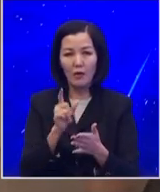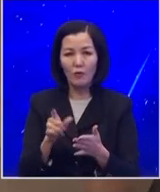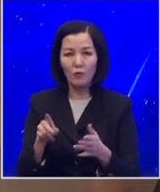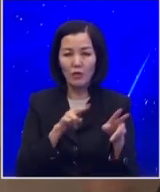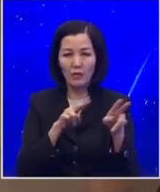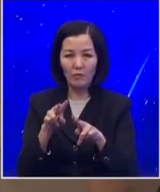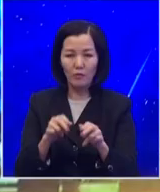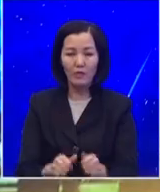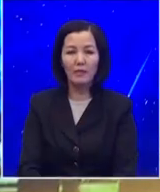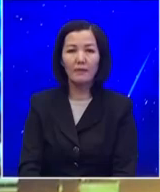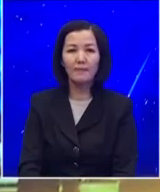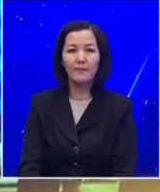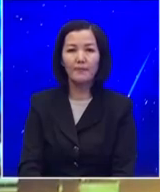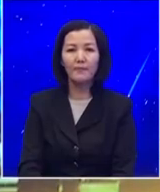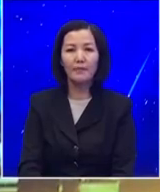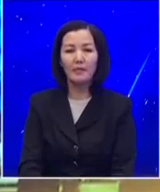наблюдатели.